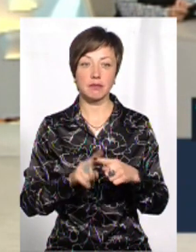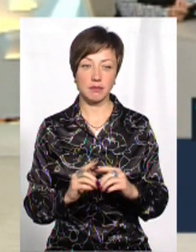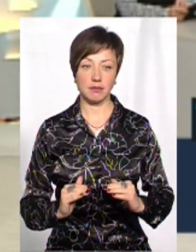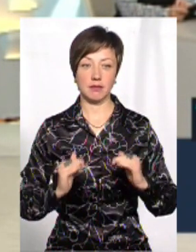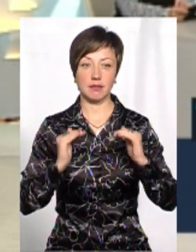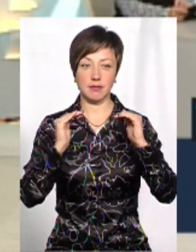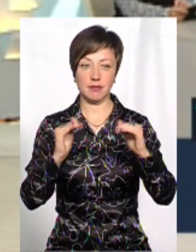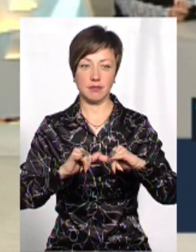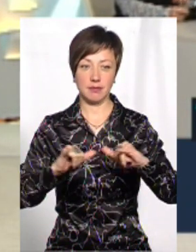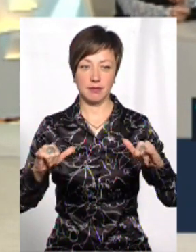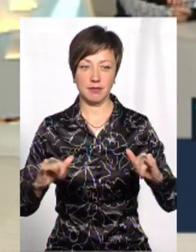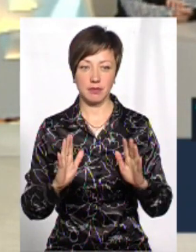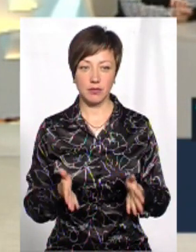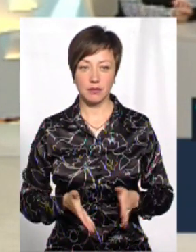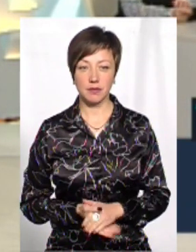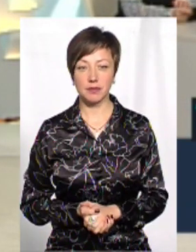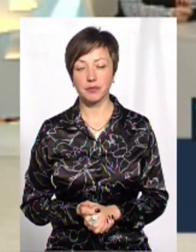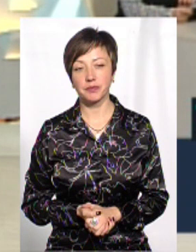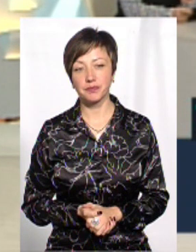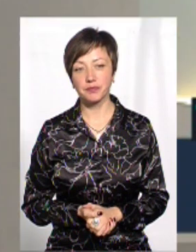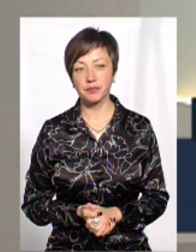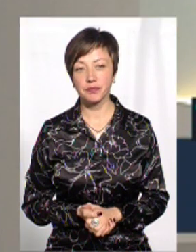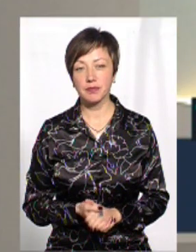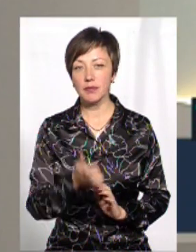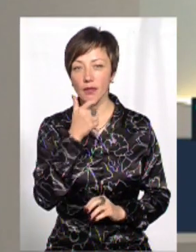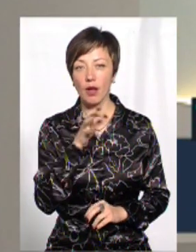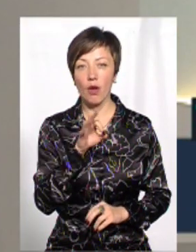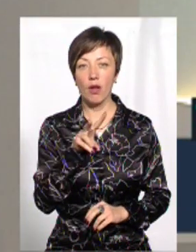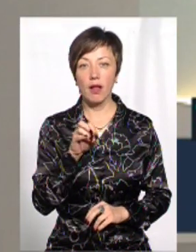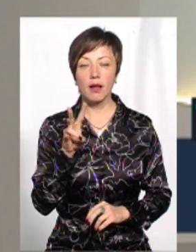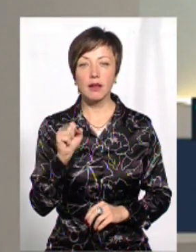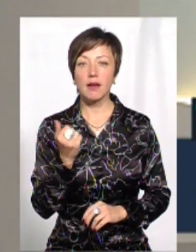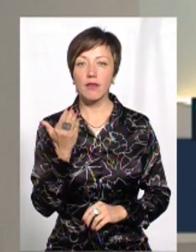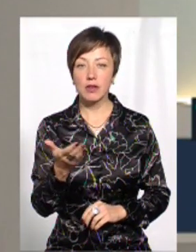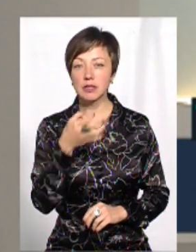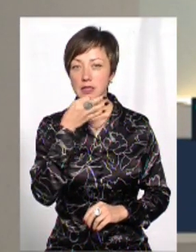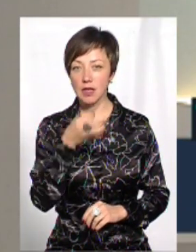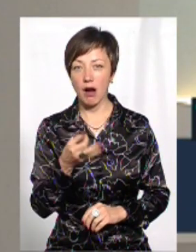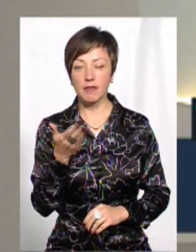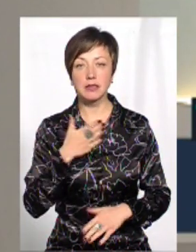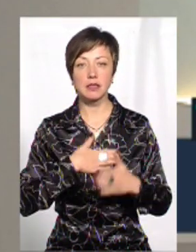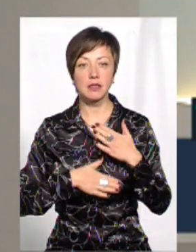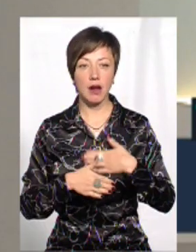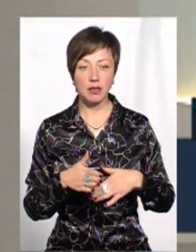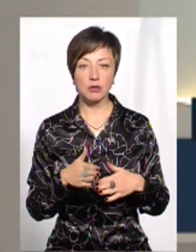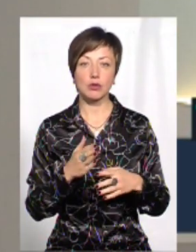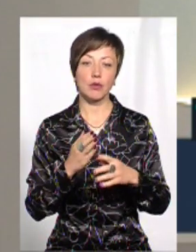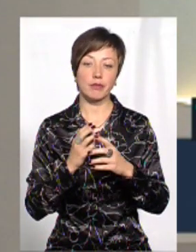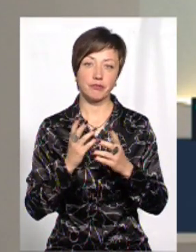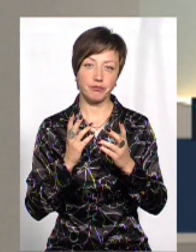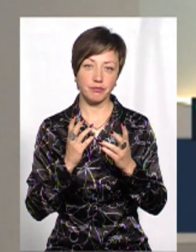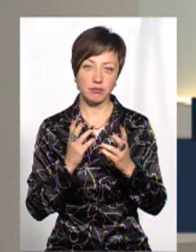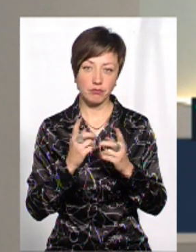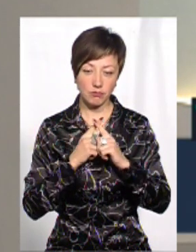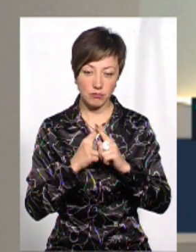рівня. Пані Олено, ви вже зазначили, що ви радо йдете на